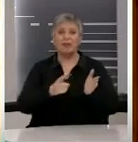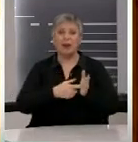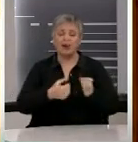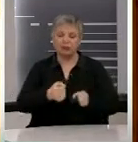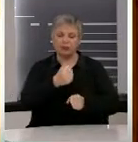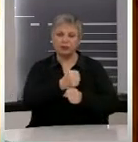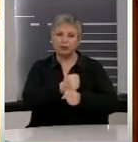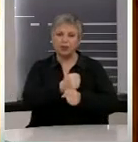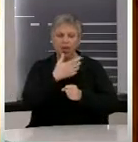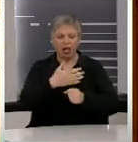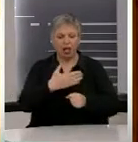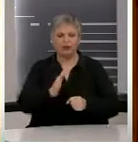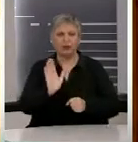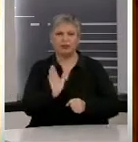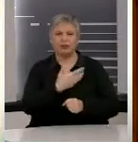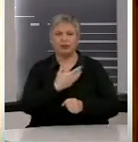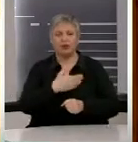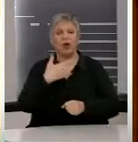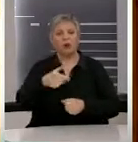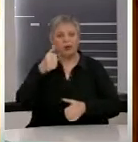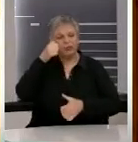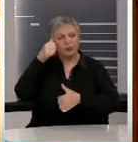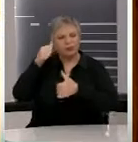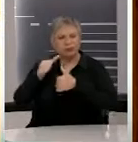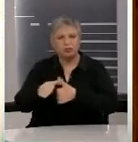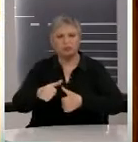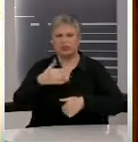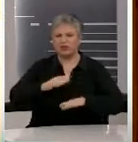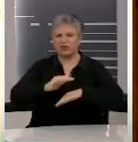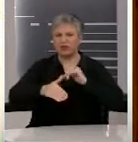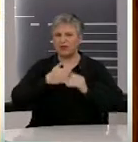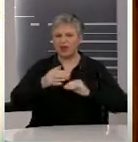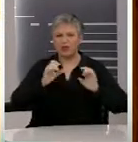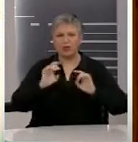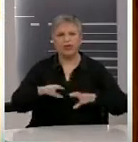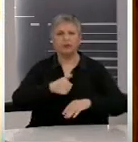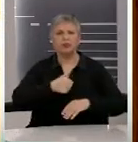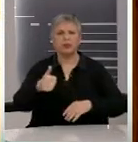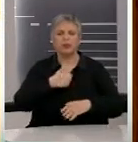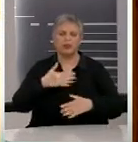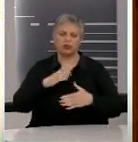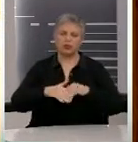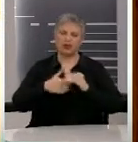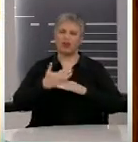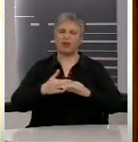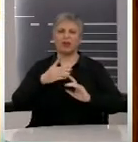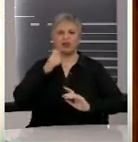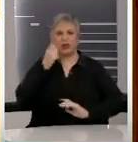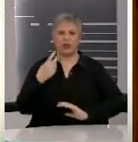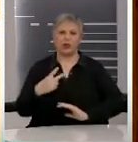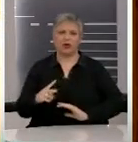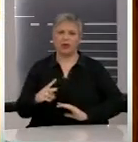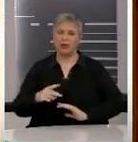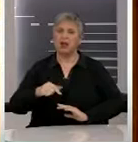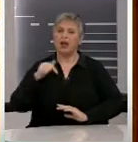των ιδεολειπτικών και τελικά των αμοραλιστών της πολιτικής και της εξουσίας. Αυτός είναι ο